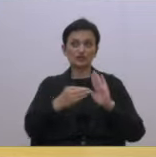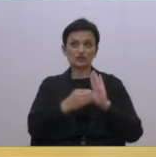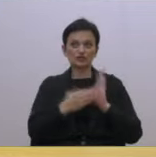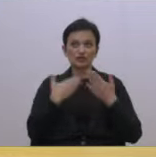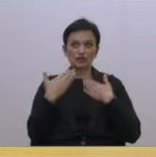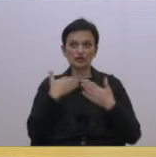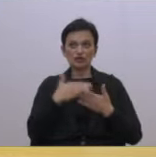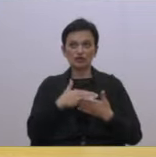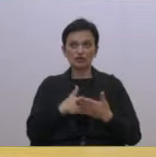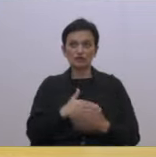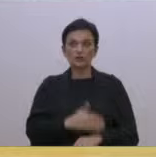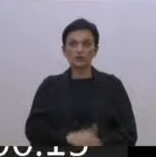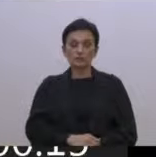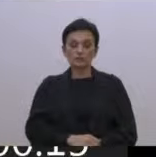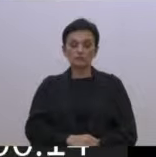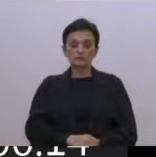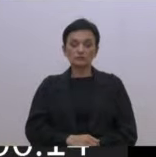kenčeské srežíme.